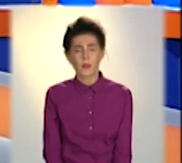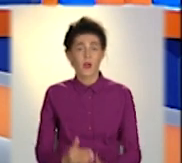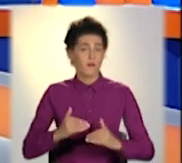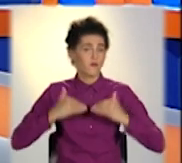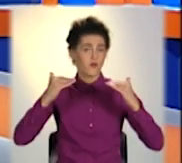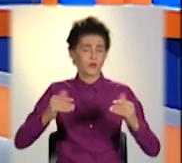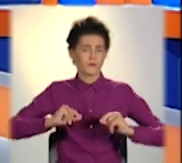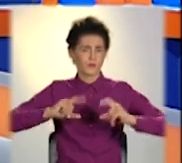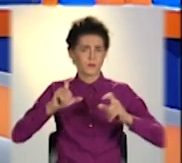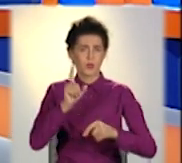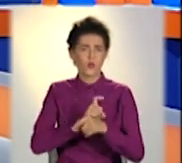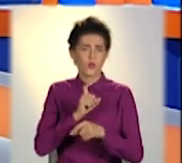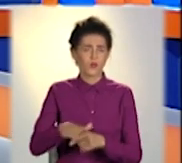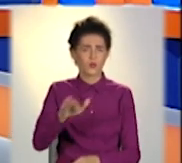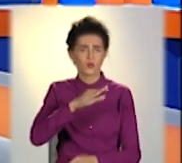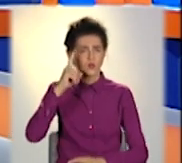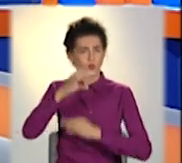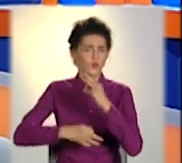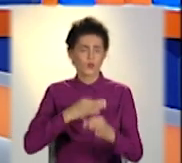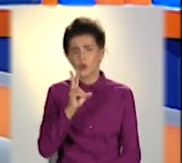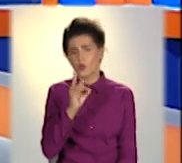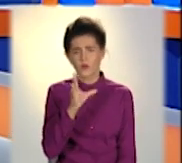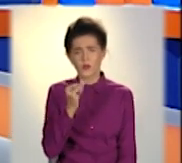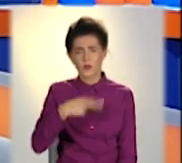Антирекорд на Донеччині. За добу ковід